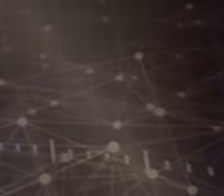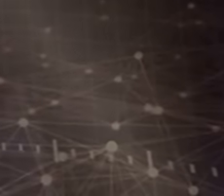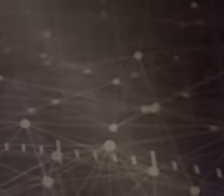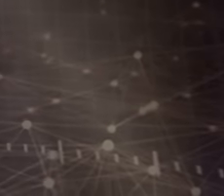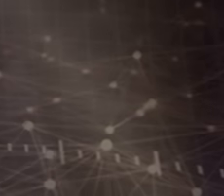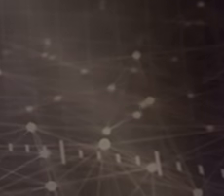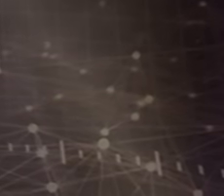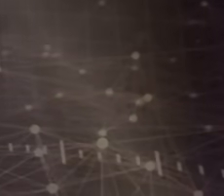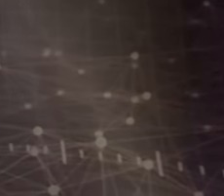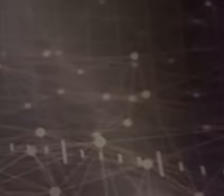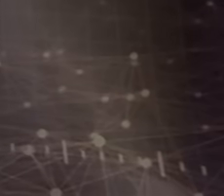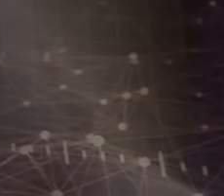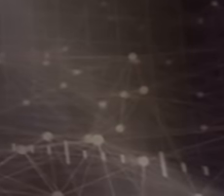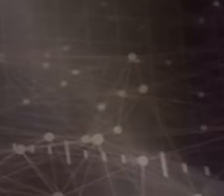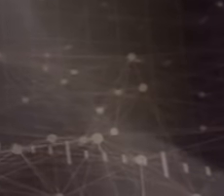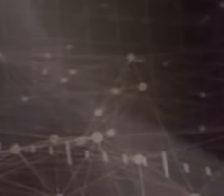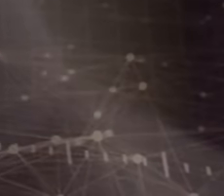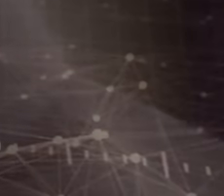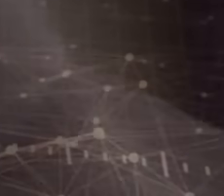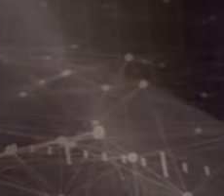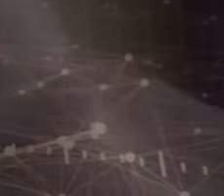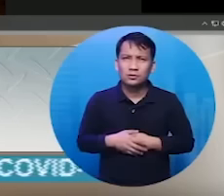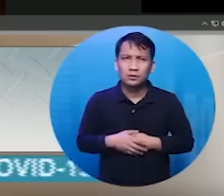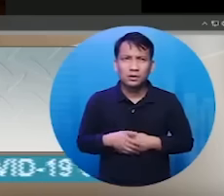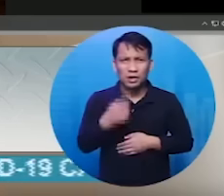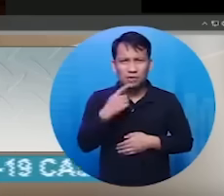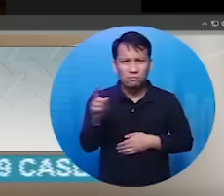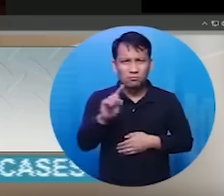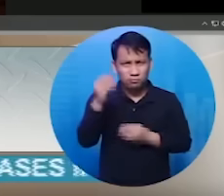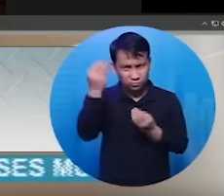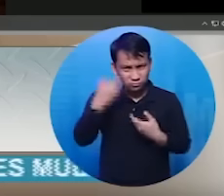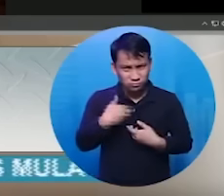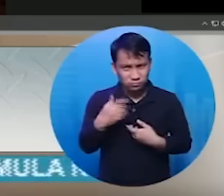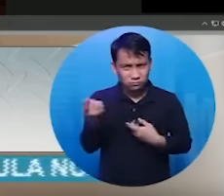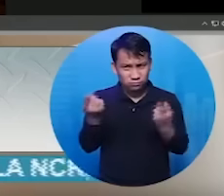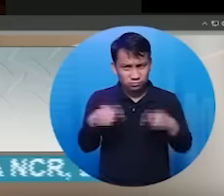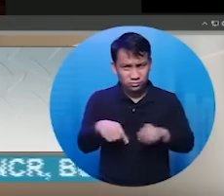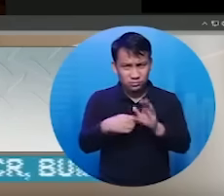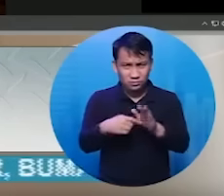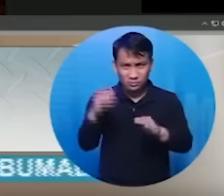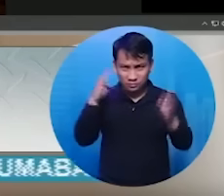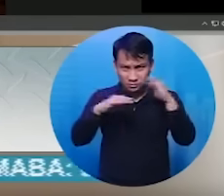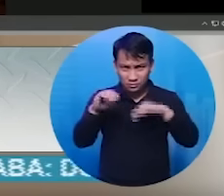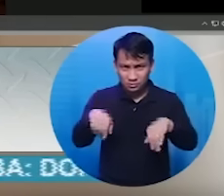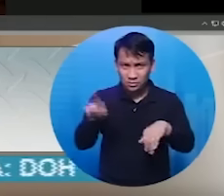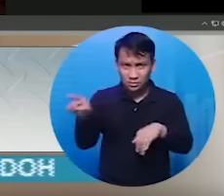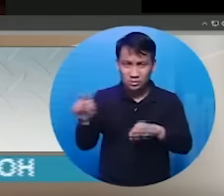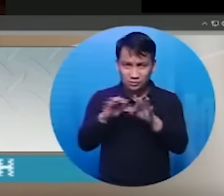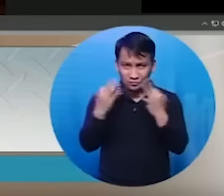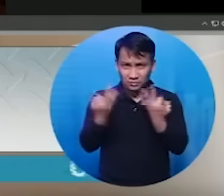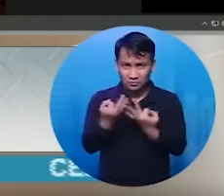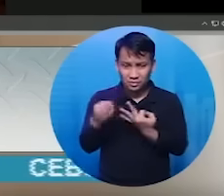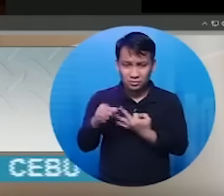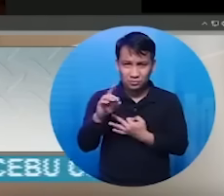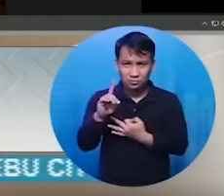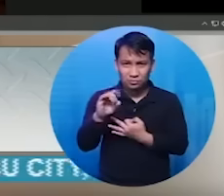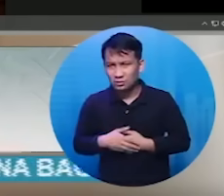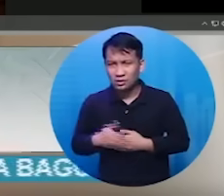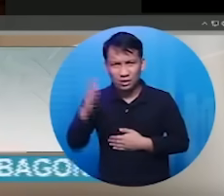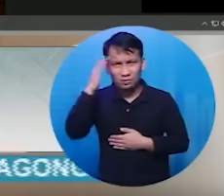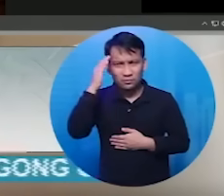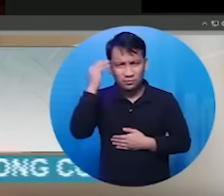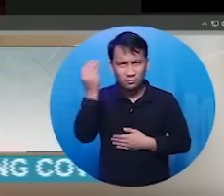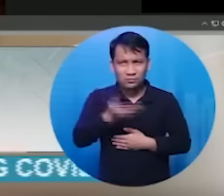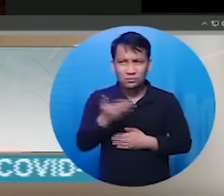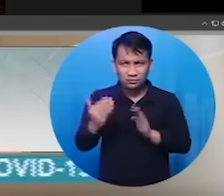Chairman Severino Medalla ng Chairman, Santanas Party po. Yes. Chairman, alam niyo na po ba itong problema sa pamilya Duhay Lungsod, sir?